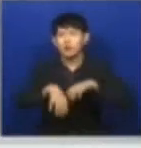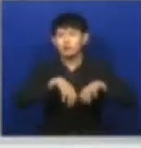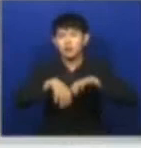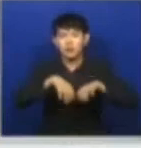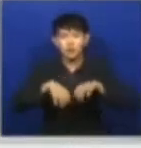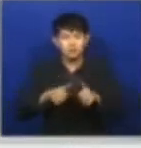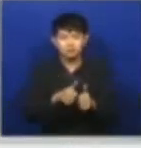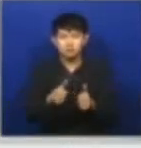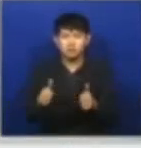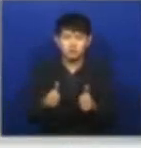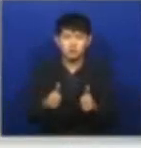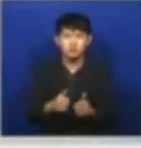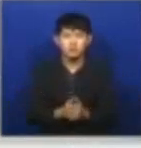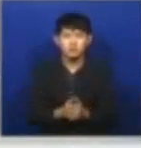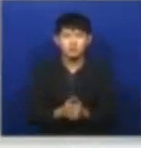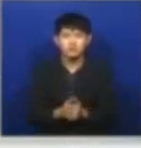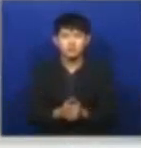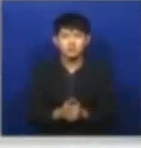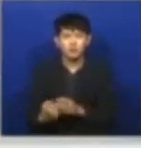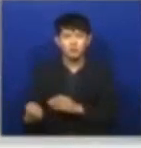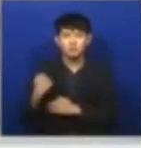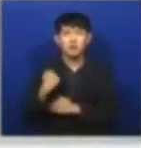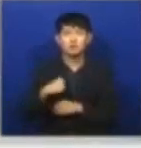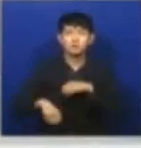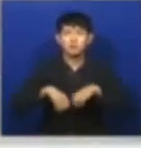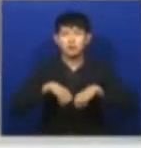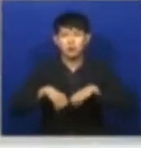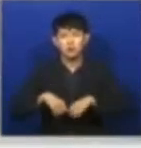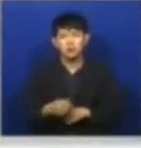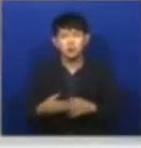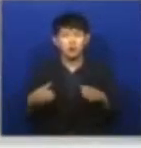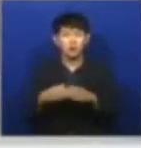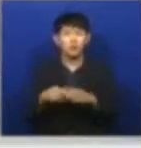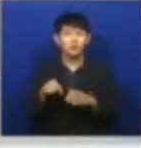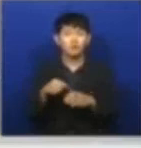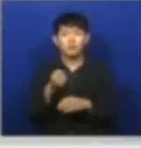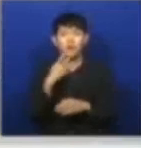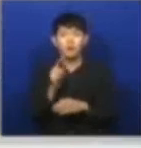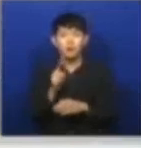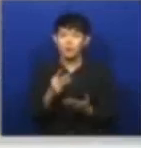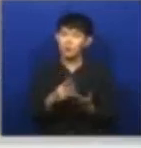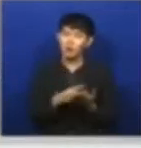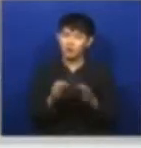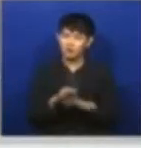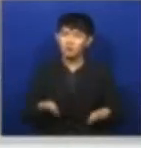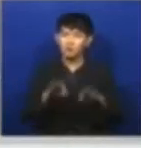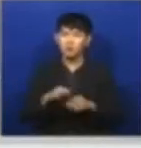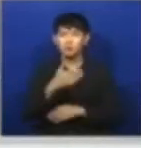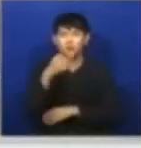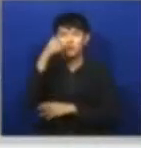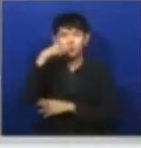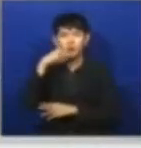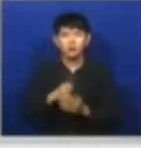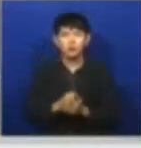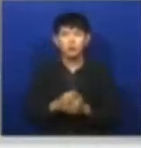ภาพพอยึดอำนาจปุ๊บคณะนี้บอกว่าเป็นวาระแห่งชาติผมเป็นกรรมการ